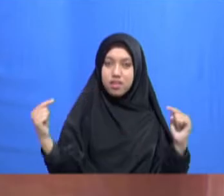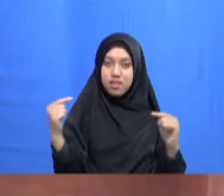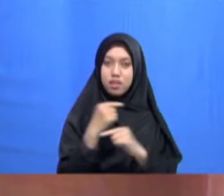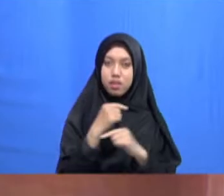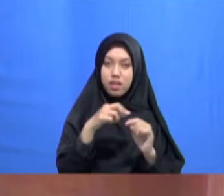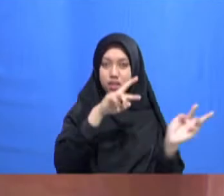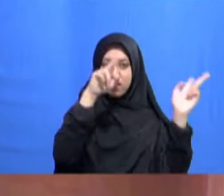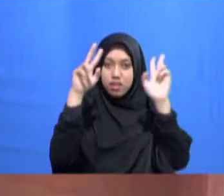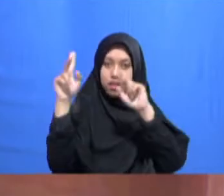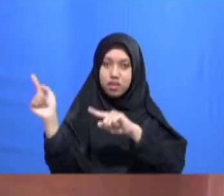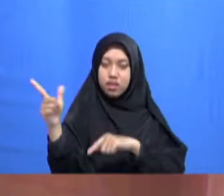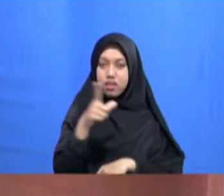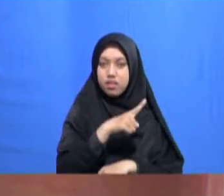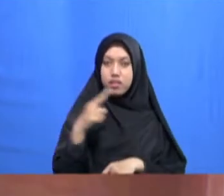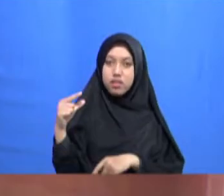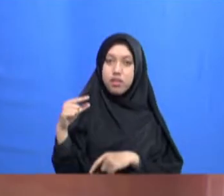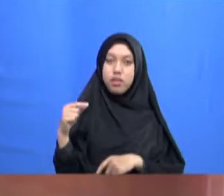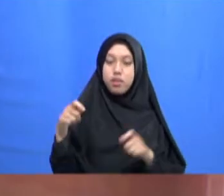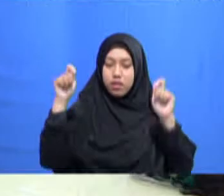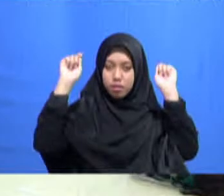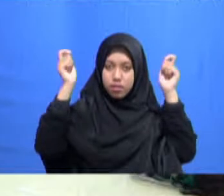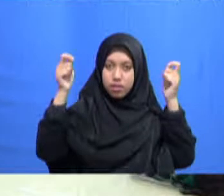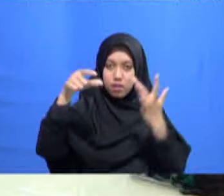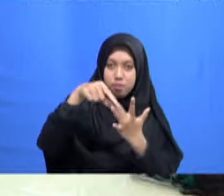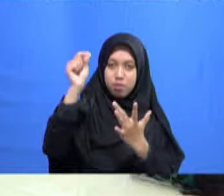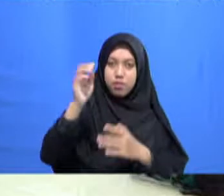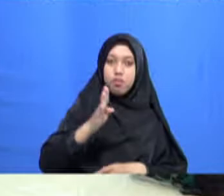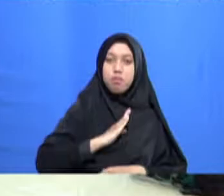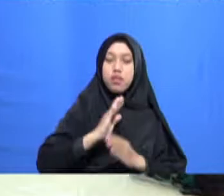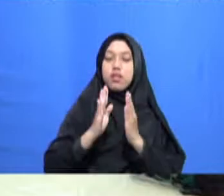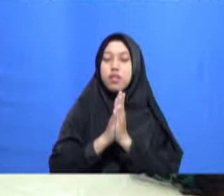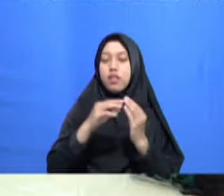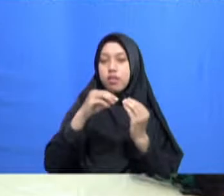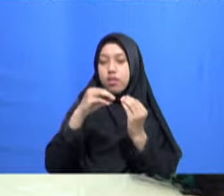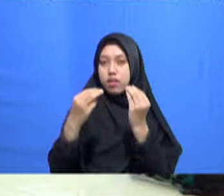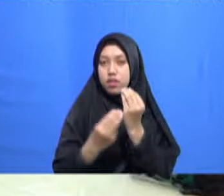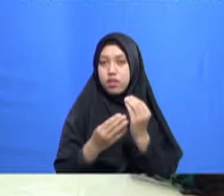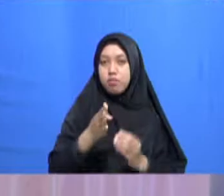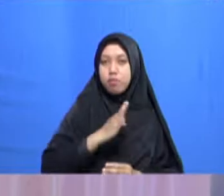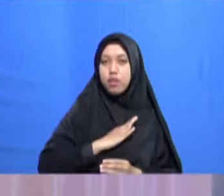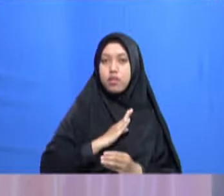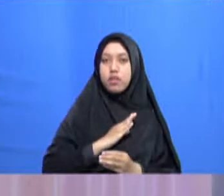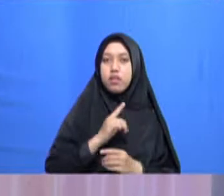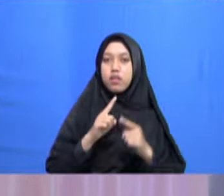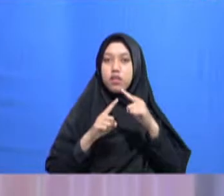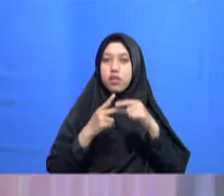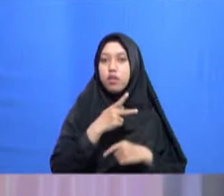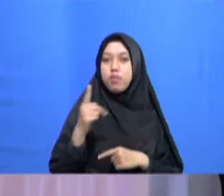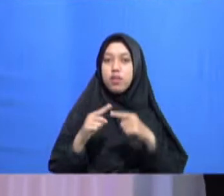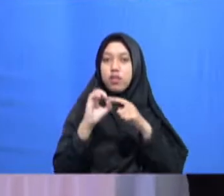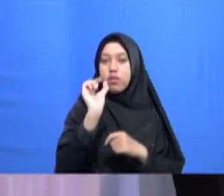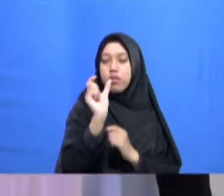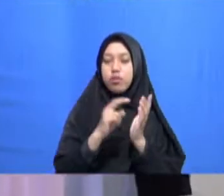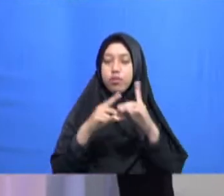direncanakan selama masa kampanye pemilihan bupati dan wakil bupati Tojo Una-Una tahun 2020, debat